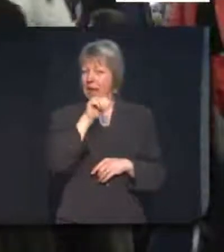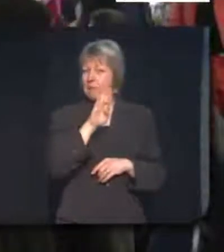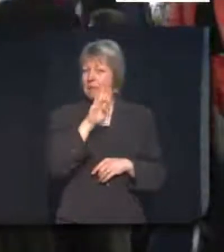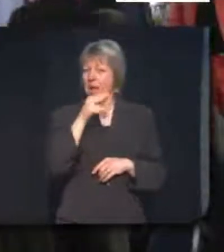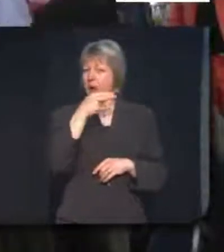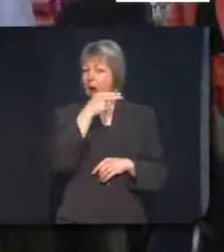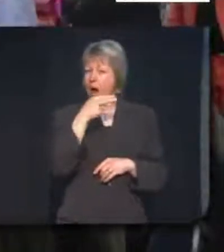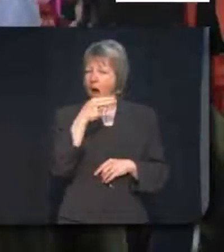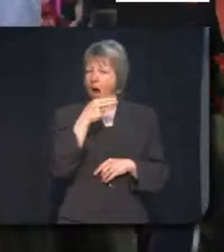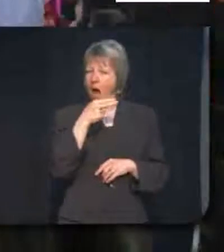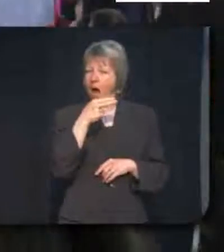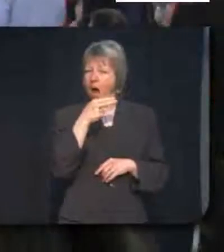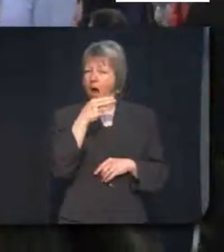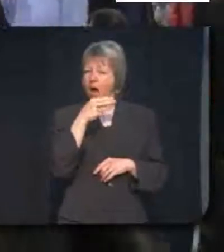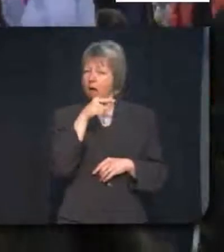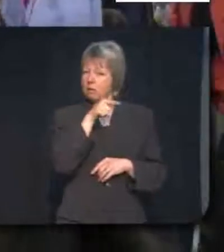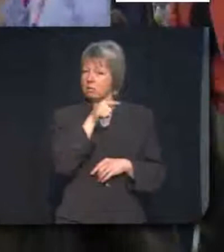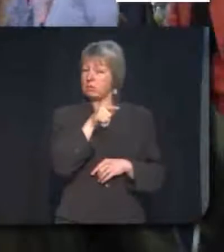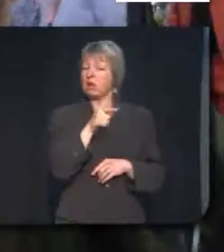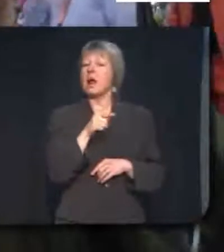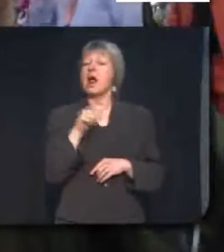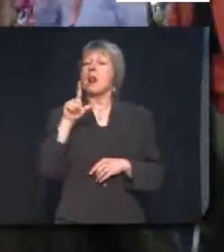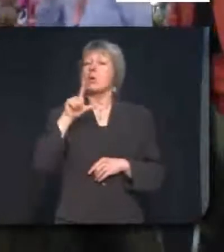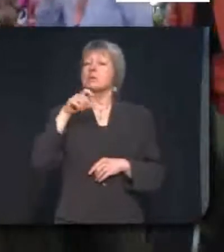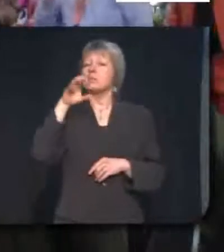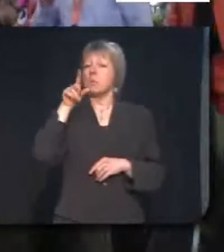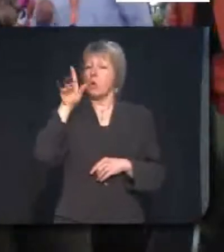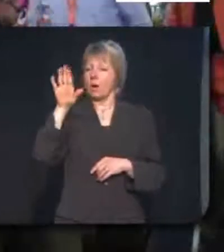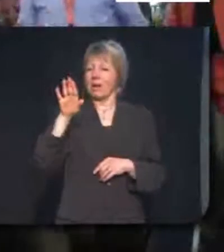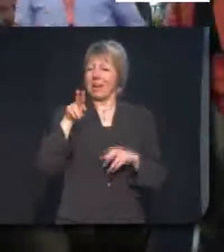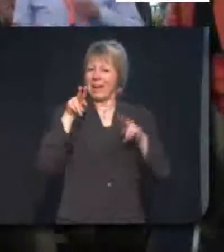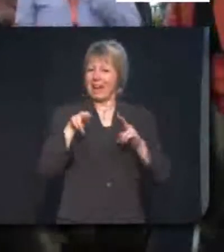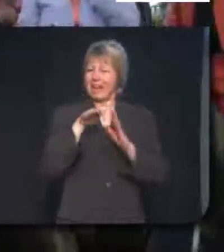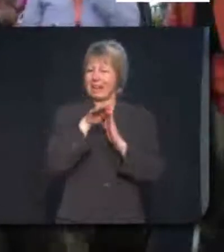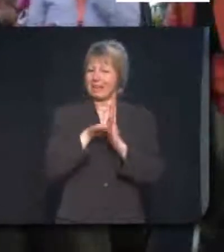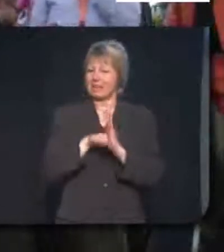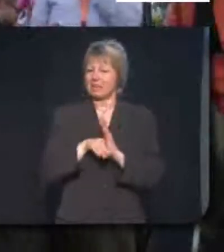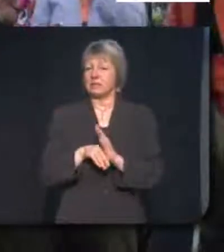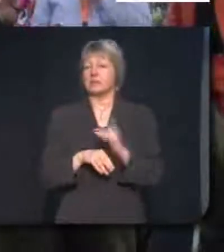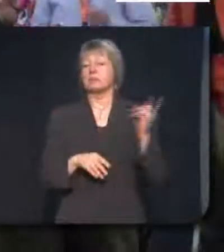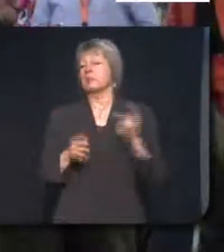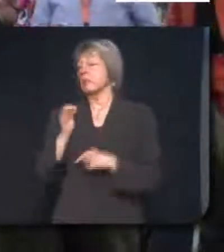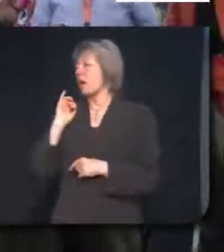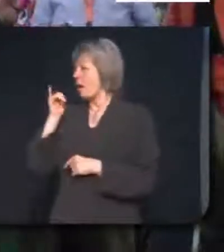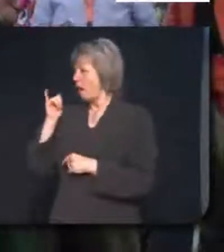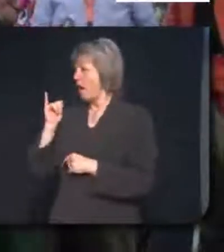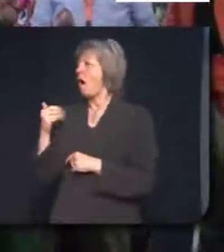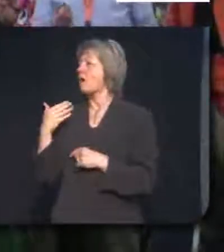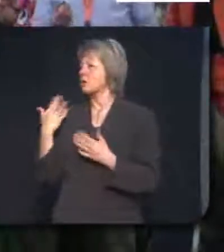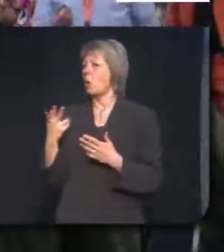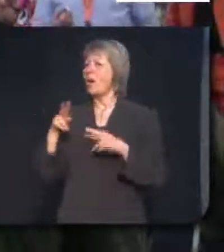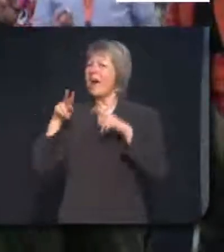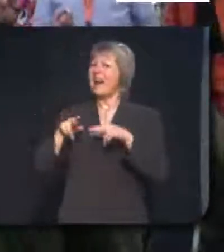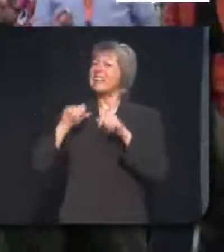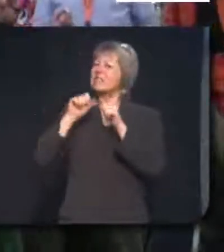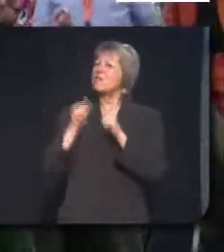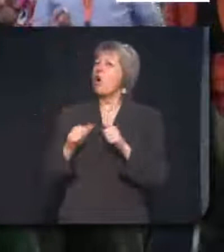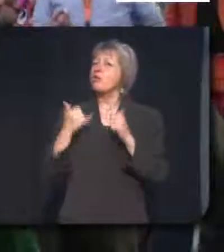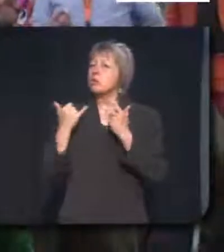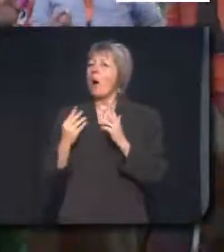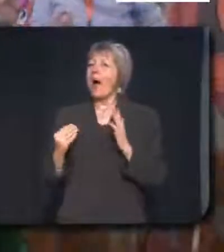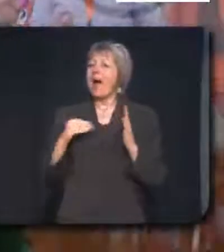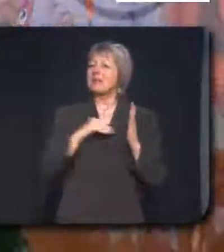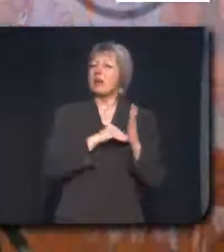Luxemburger recht ist soweit mir bekannt ist ist er zumindestens so strukturiert ist nicht von der Rechtsform so eingetragen aber